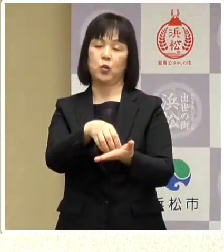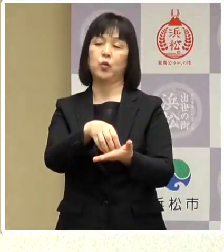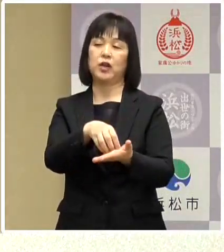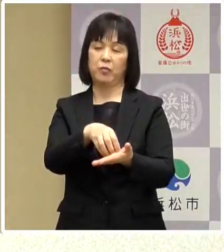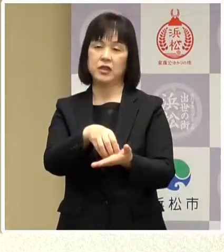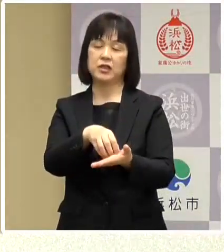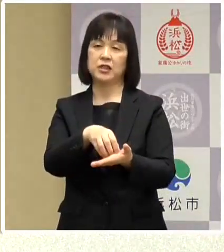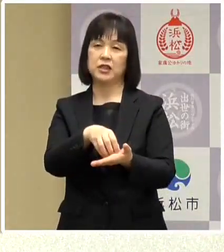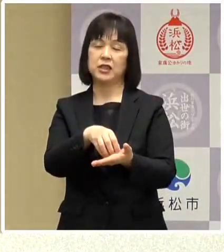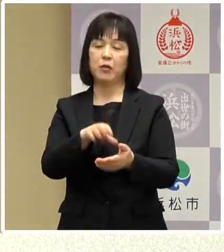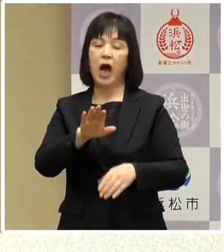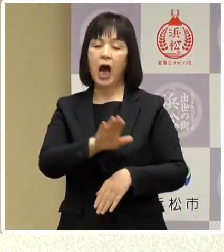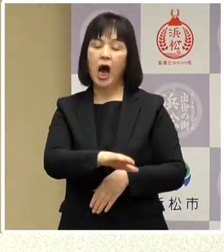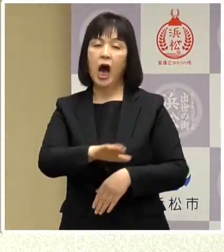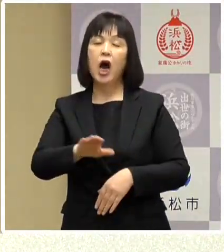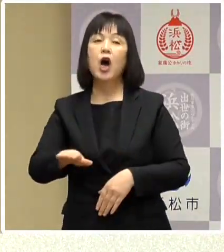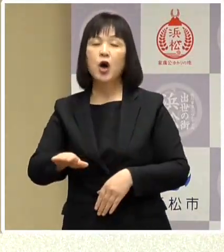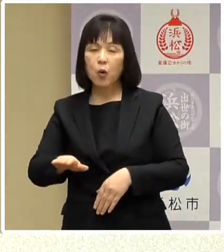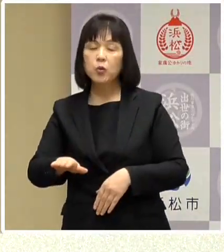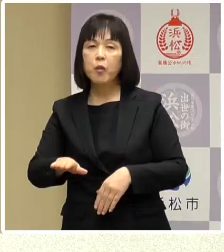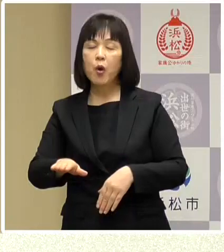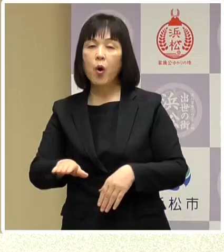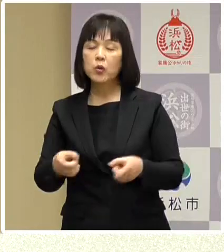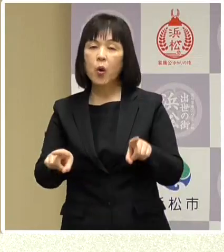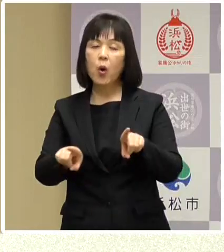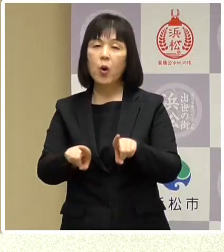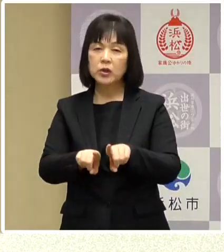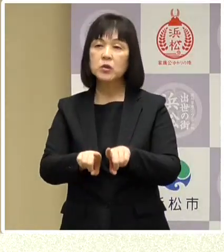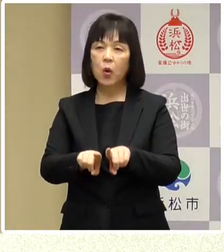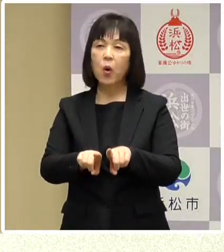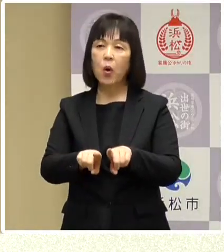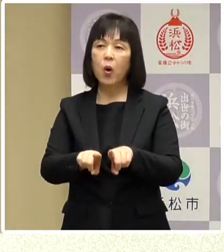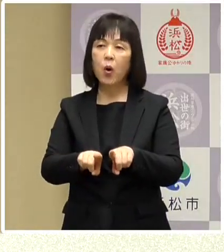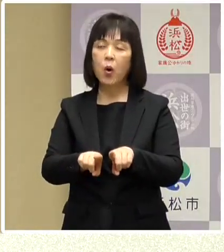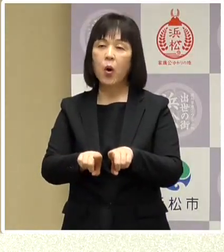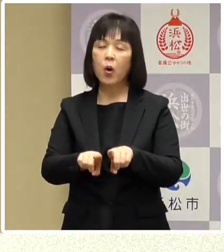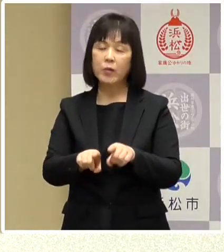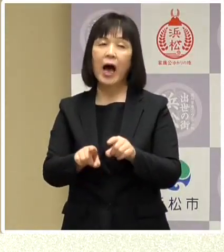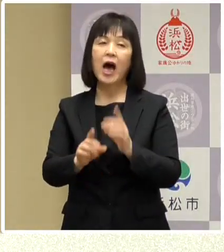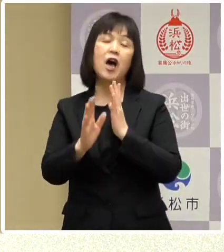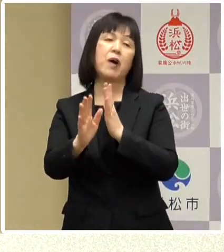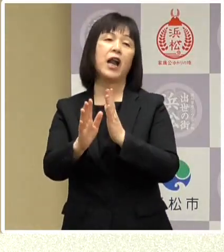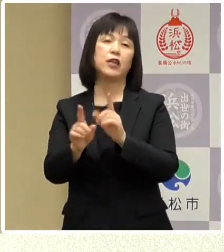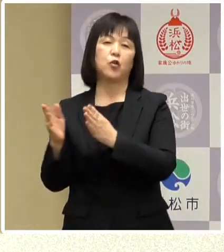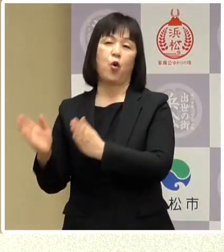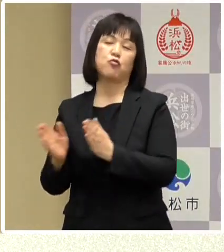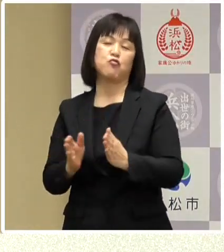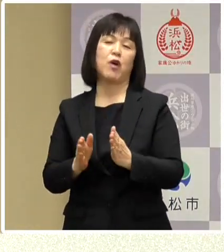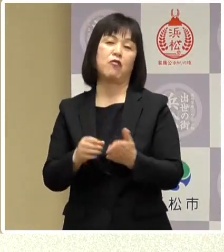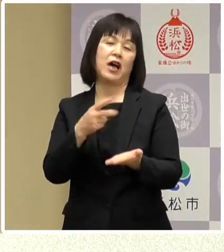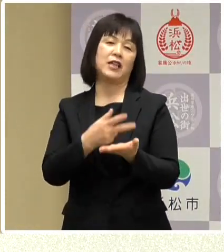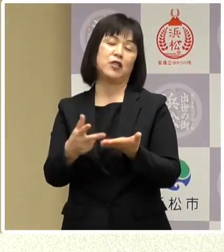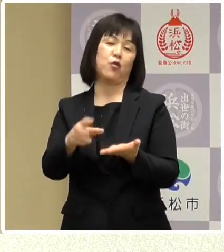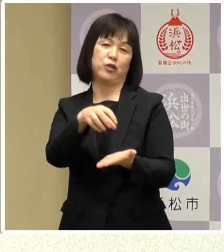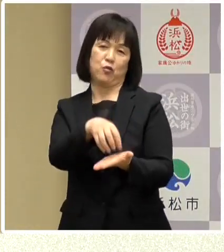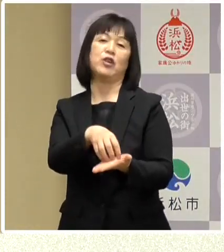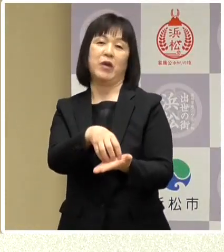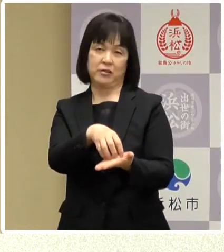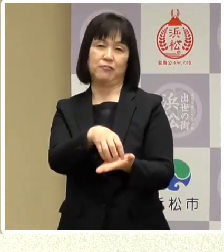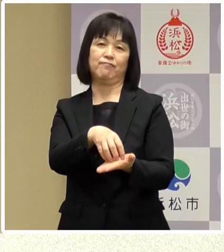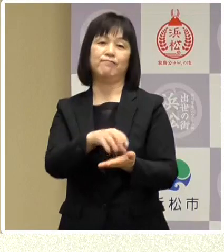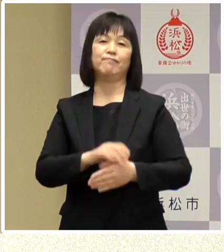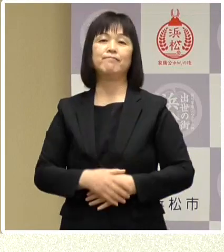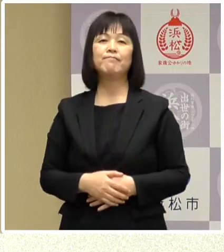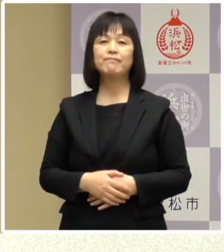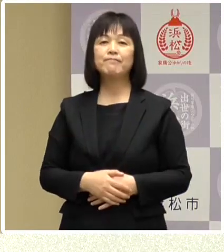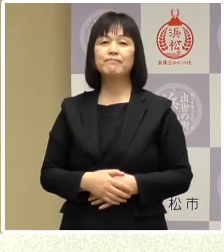レード順序ということで、書いてありまして、まあ、そういった順番でこう流れていくというようなことになります、は